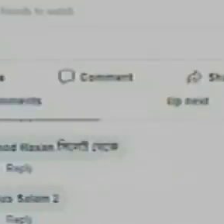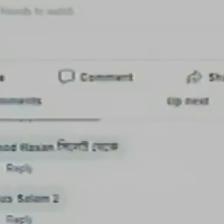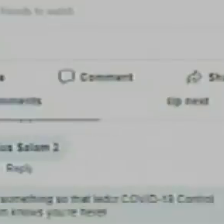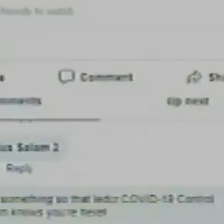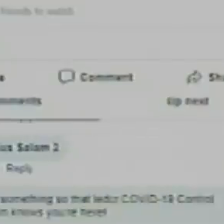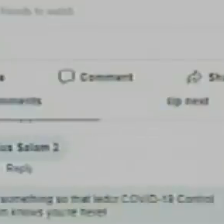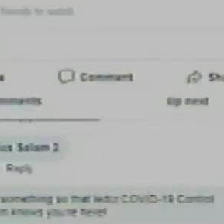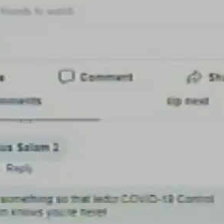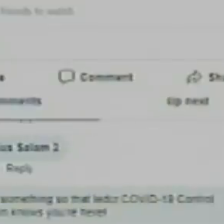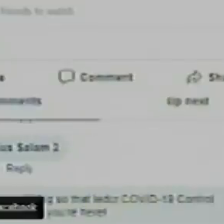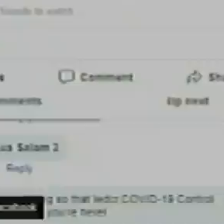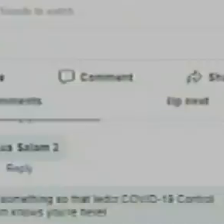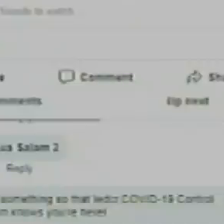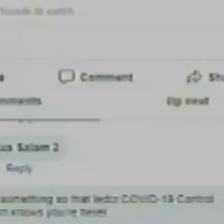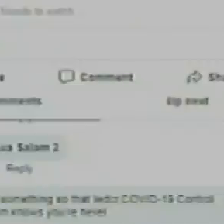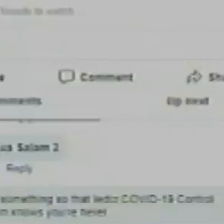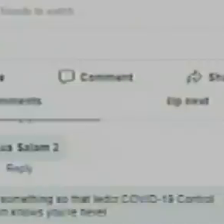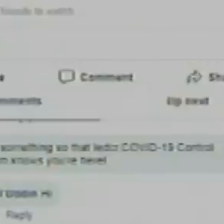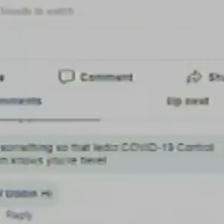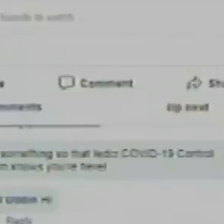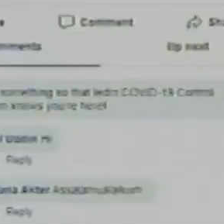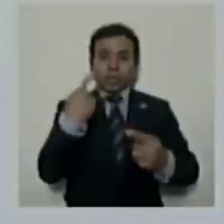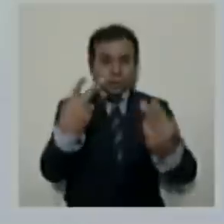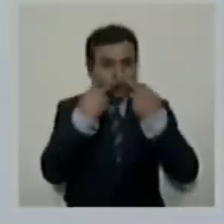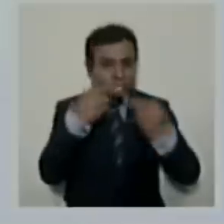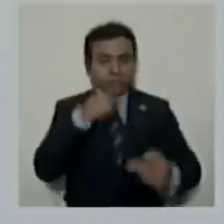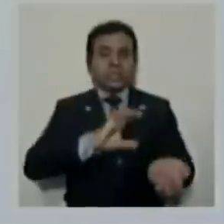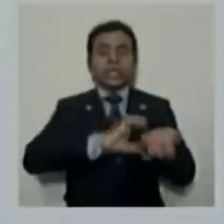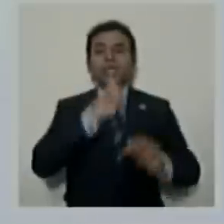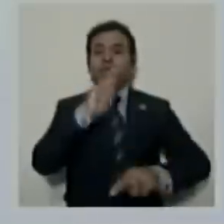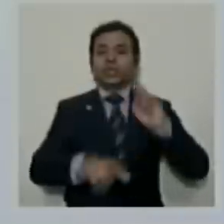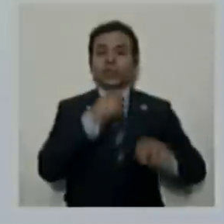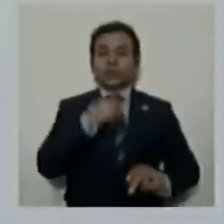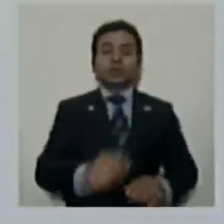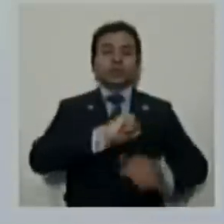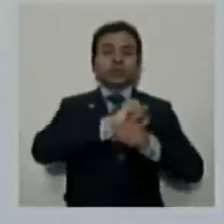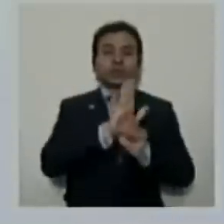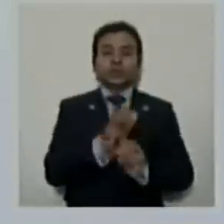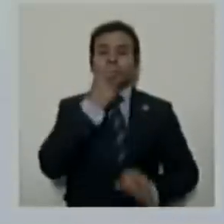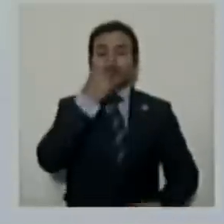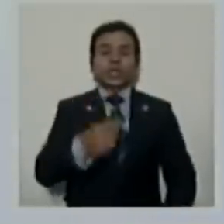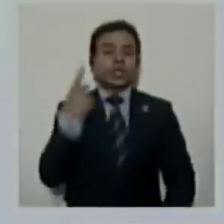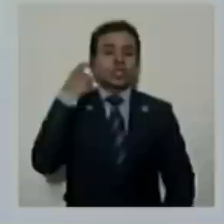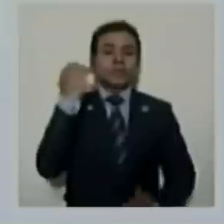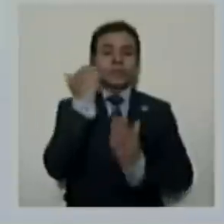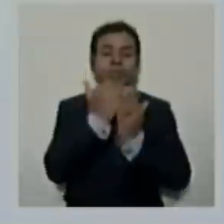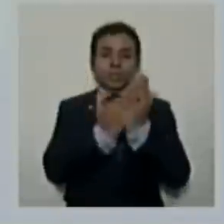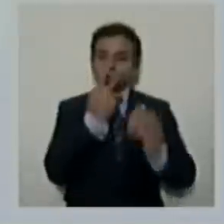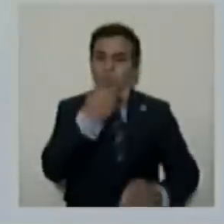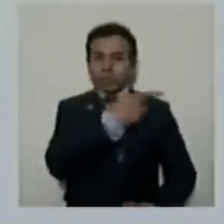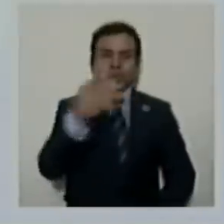সম্মানিত দর্শক শ্রোতাবৃন্দ, প্রিয় দেশবাসী, প্রবাসী এবং সারা বিশ্বের বাংলা ভাষাভাষী, যারা স্বাস্থ্য অধিদপ্তর থেকে